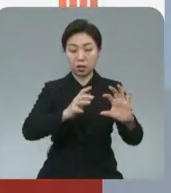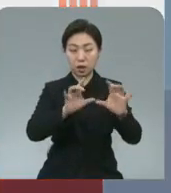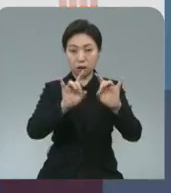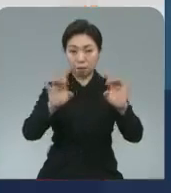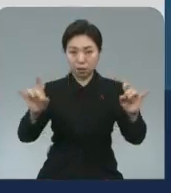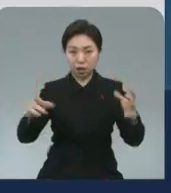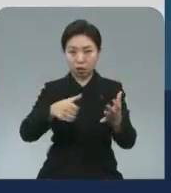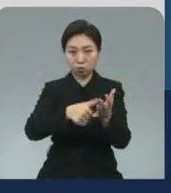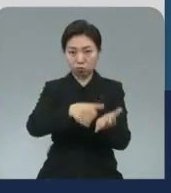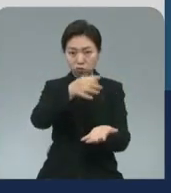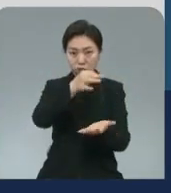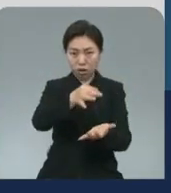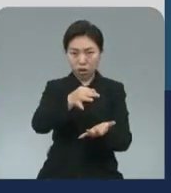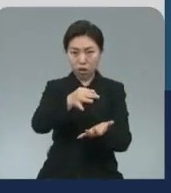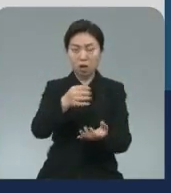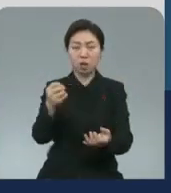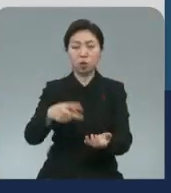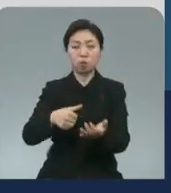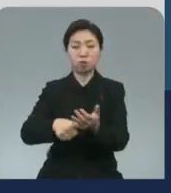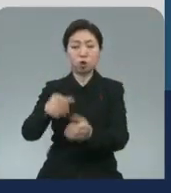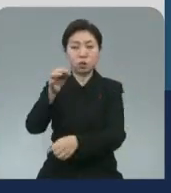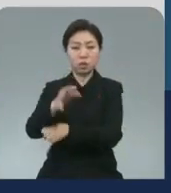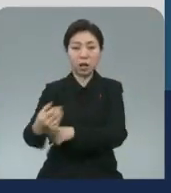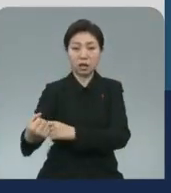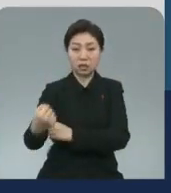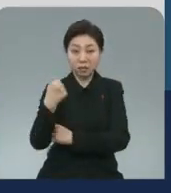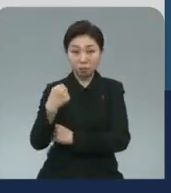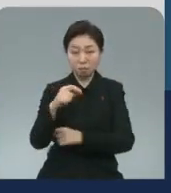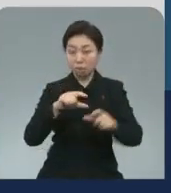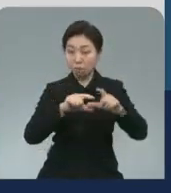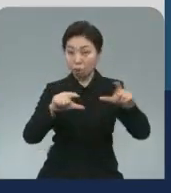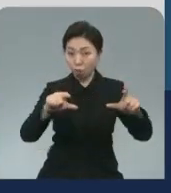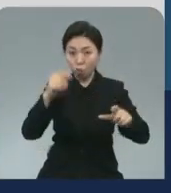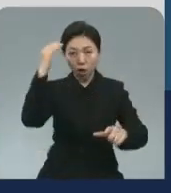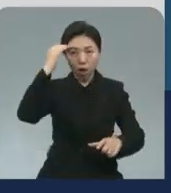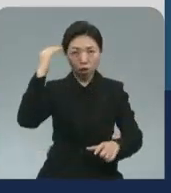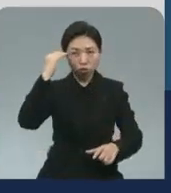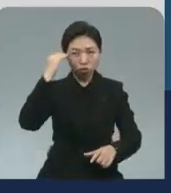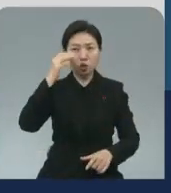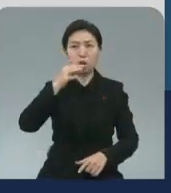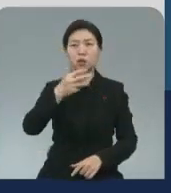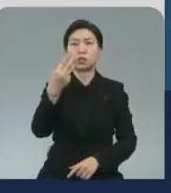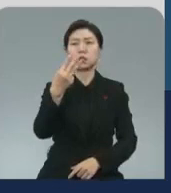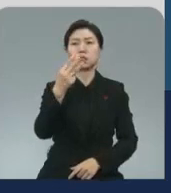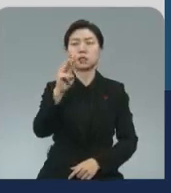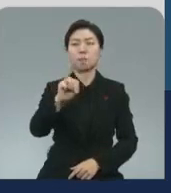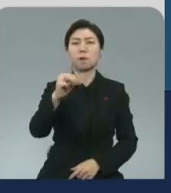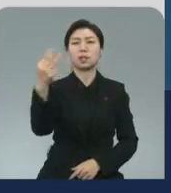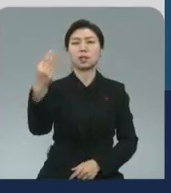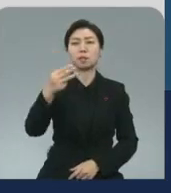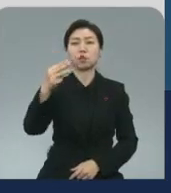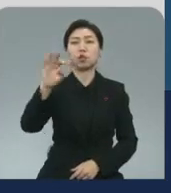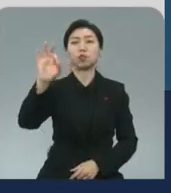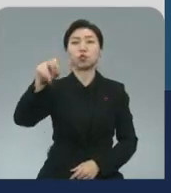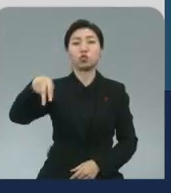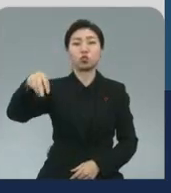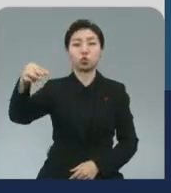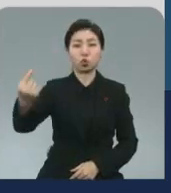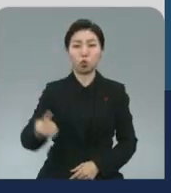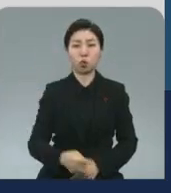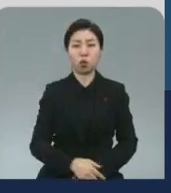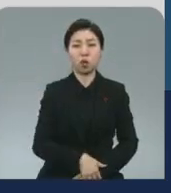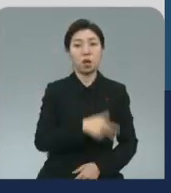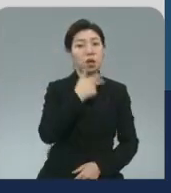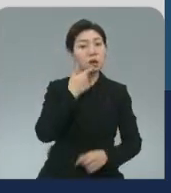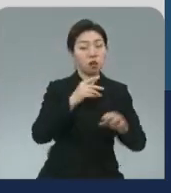данные, приведенные в отчете о глобальном неравенстве. Он подготовлен лабораторией мирового неравенства Парижской школы экономики.